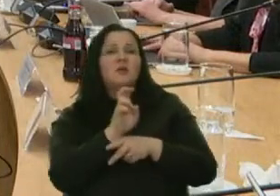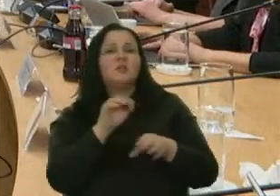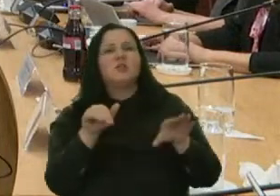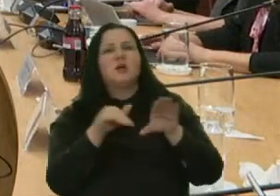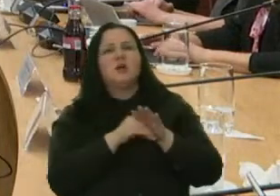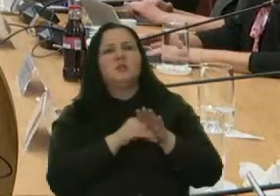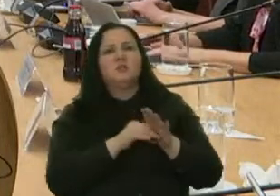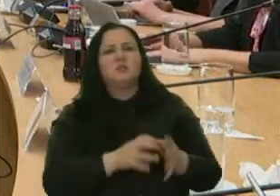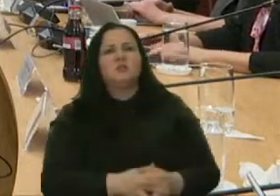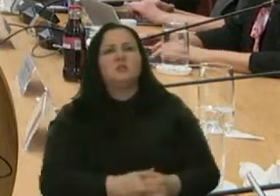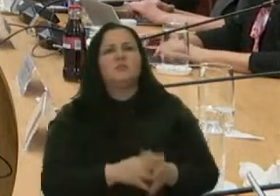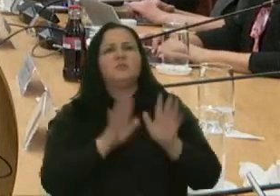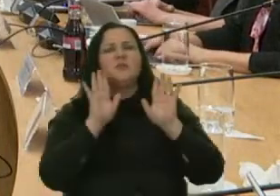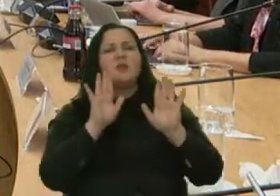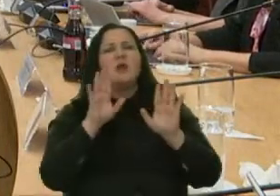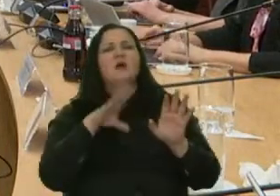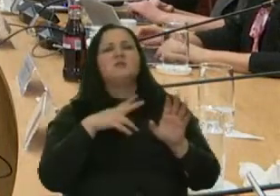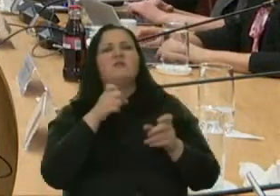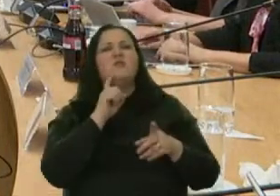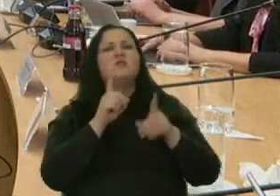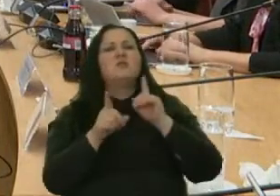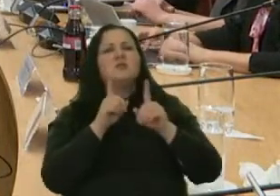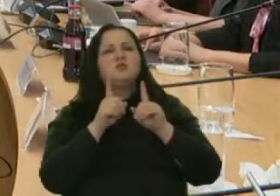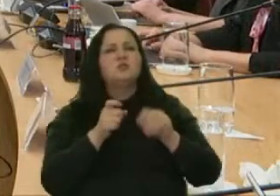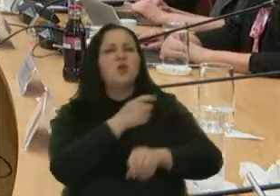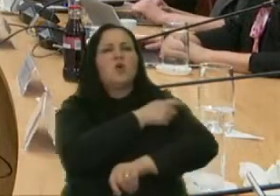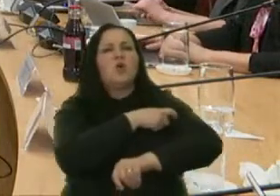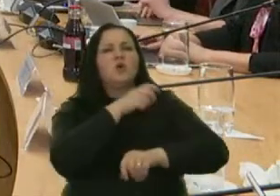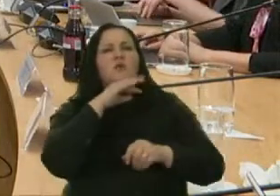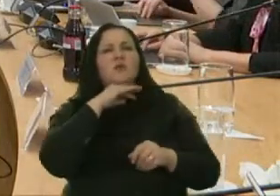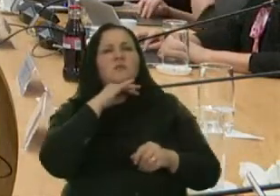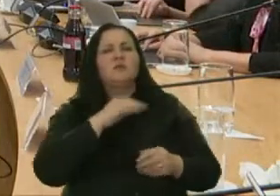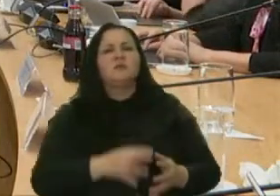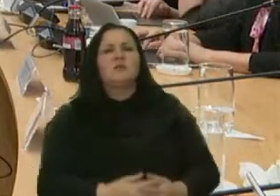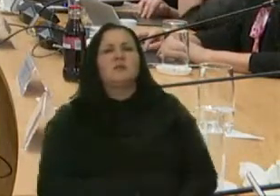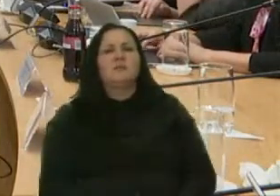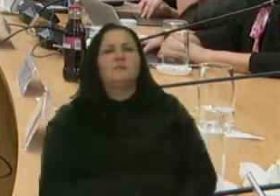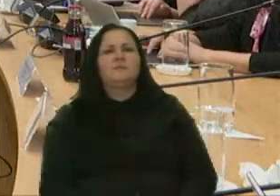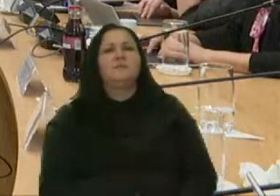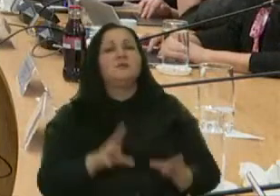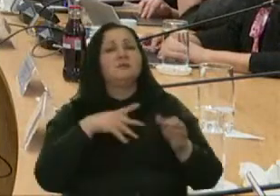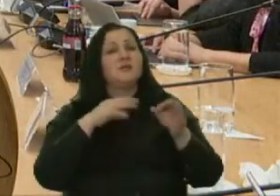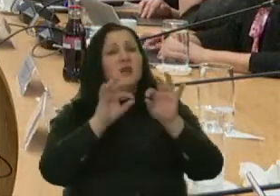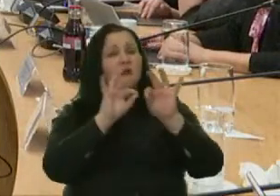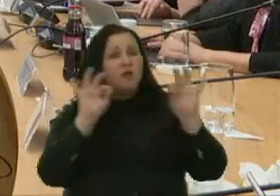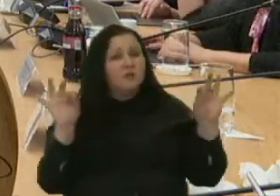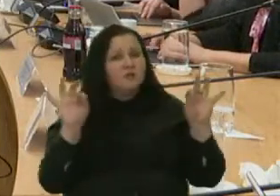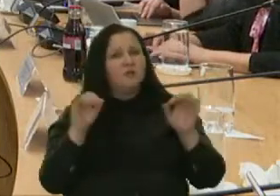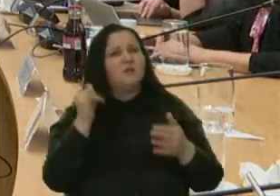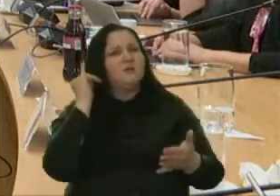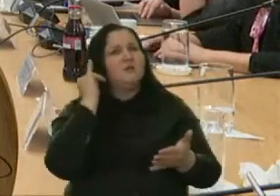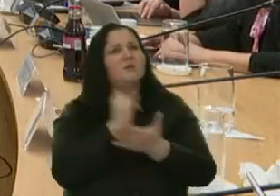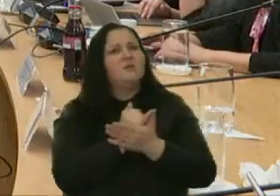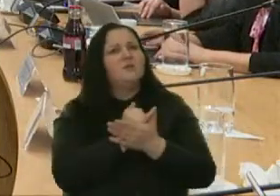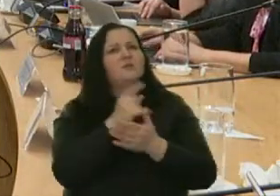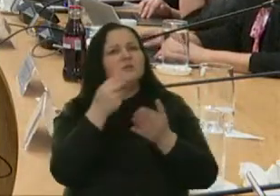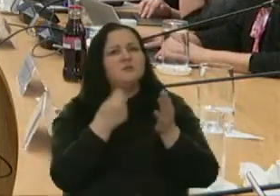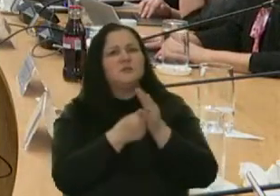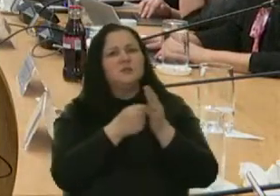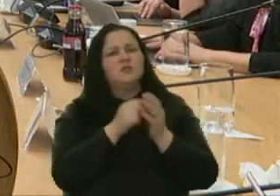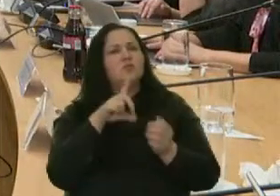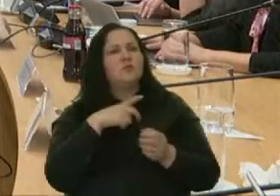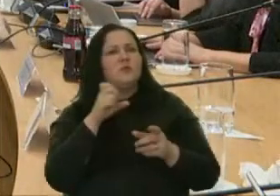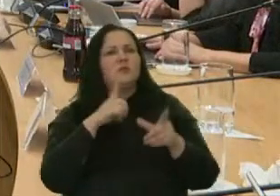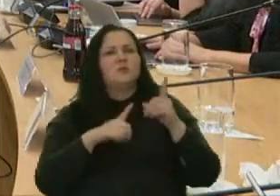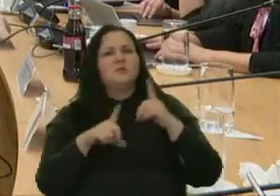domnul primar asta astea au fost discuțiile în consiliul de administrație să i asigurăm că drepturile lor salariale nu vor avea de